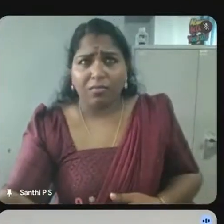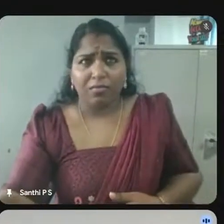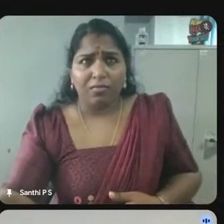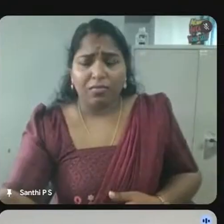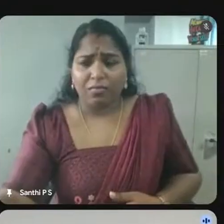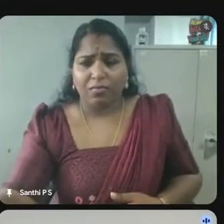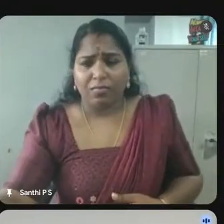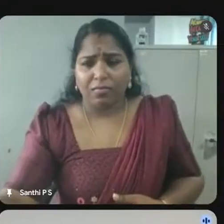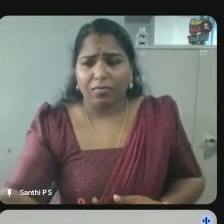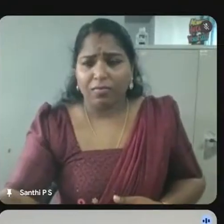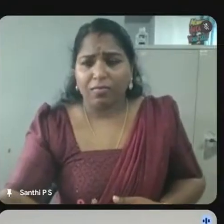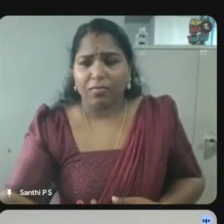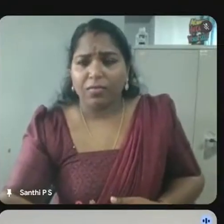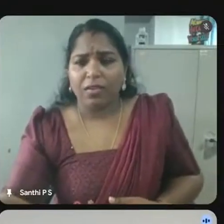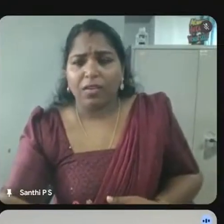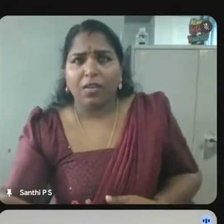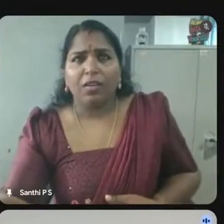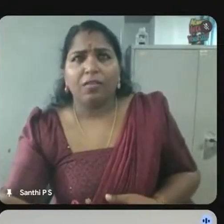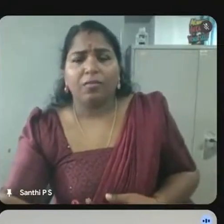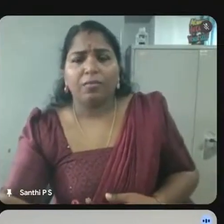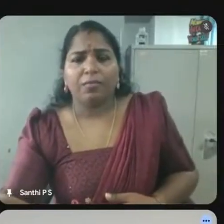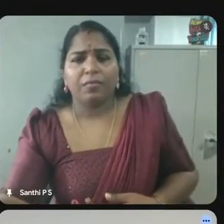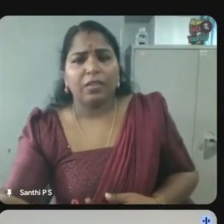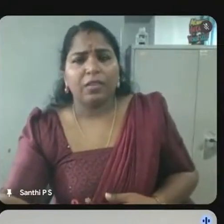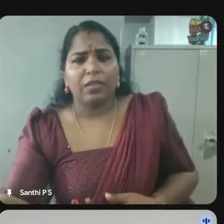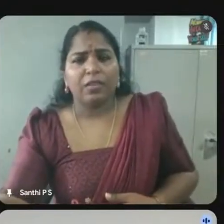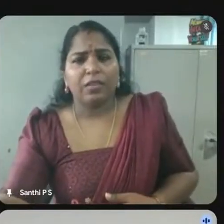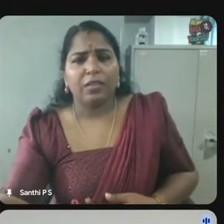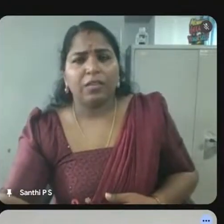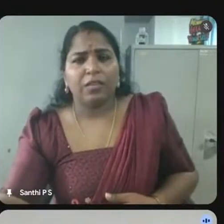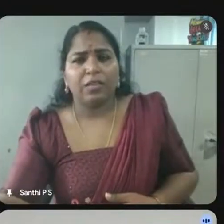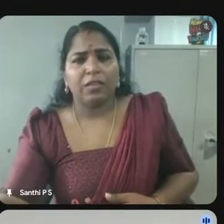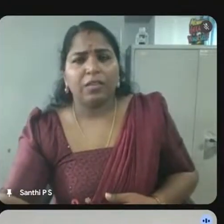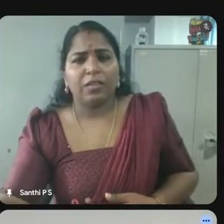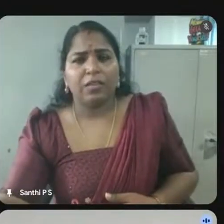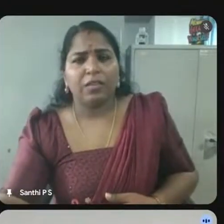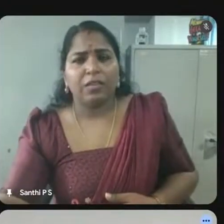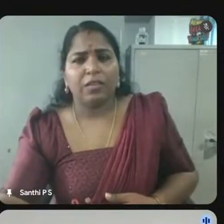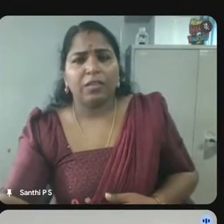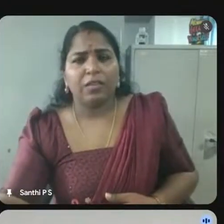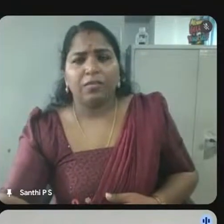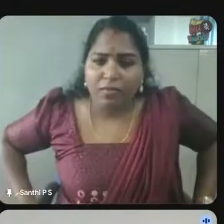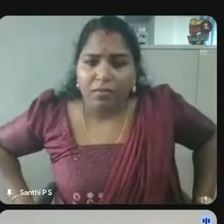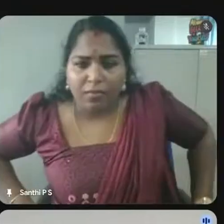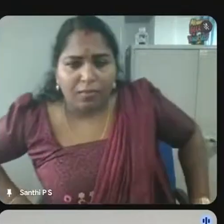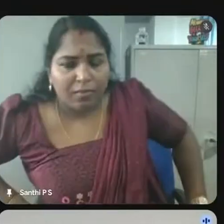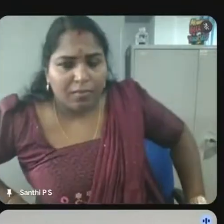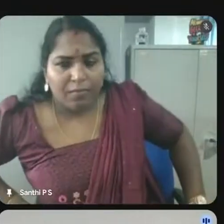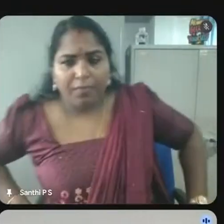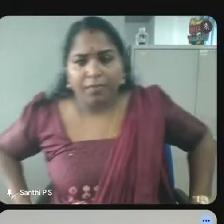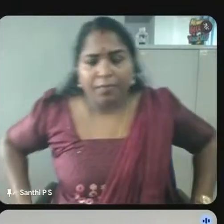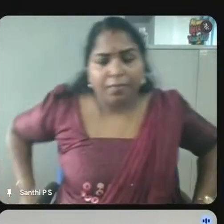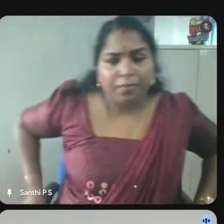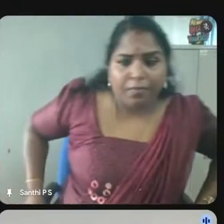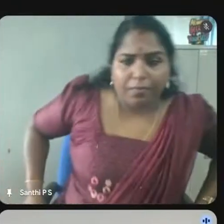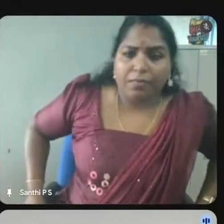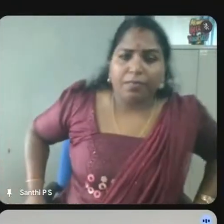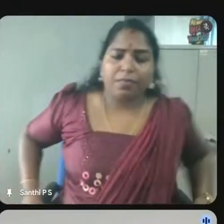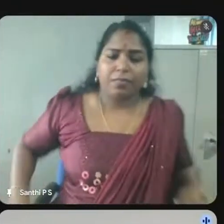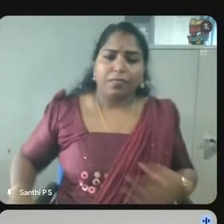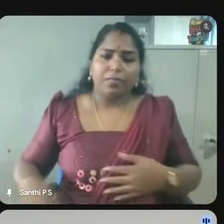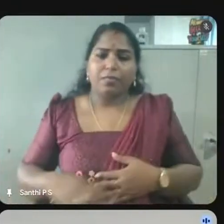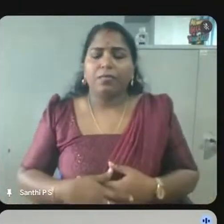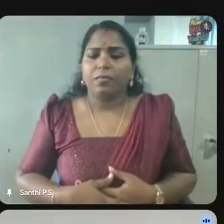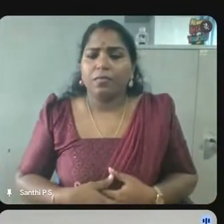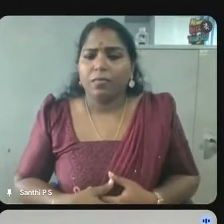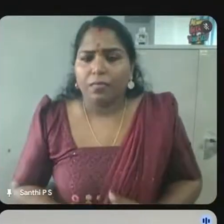എന്ന് പറയും. 22, പിന്നെ ഓരോ പ്രായത്തിനും ഇതിനനുസരിച്ച് 23 എന്ന് പറയും. 22 വരെ നമ്മൾ നോർമലായി